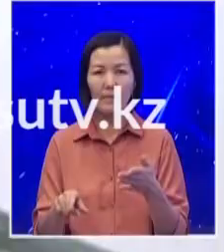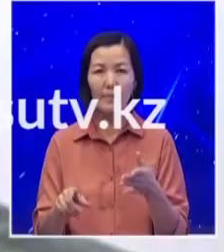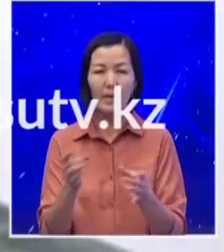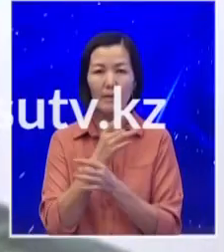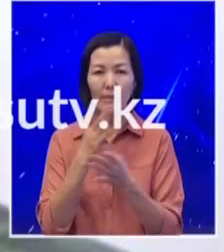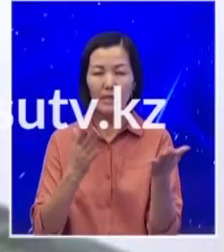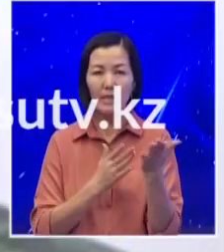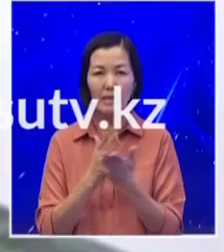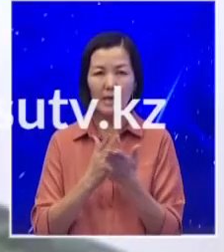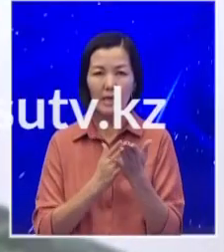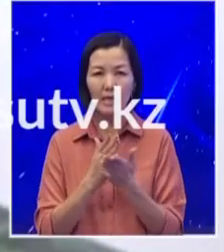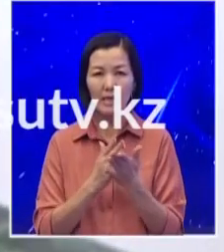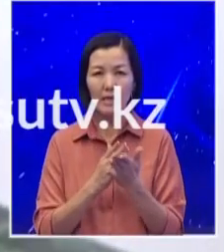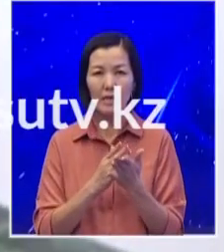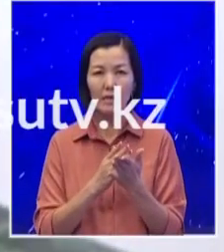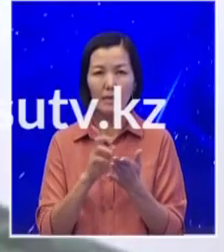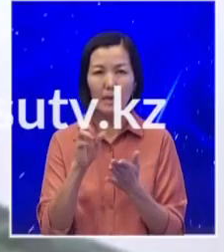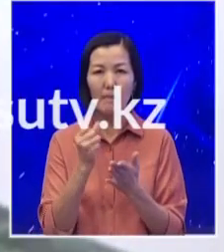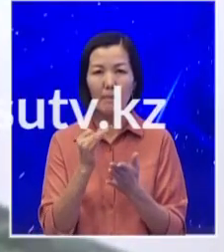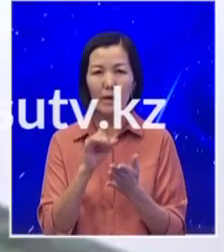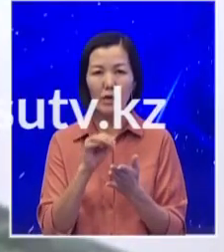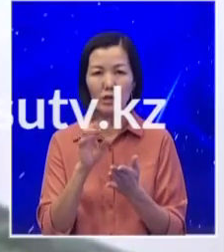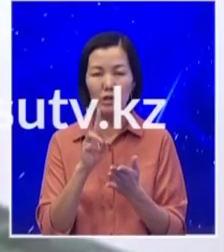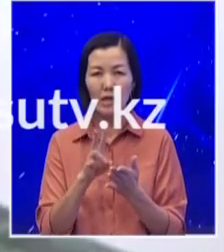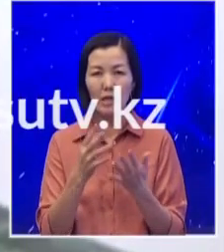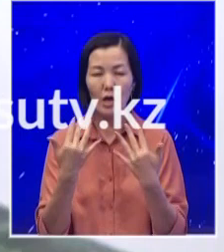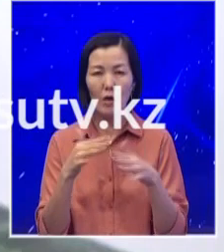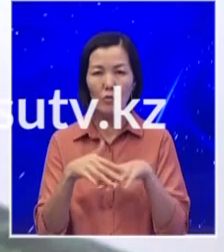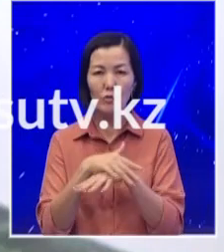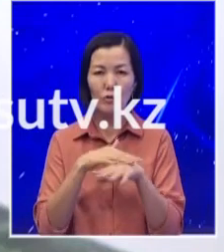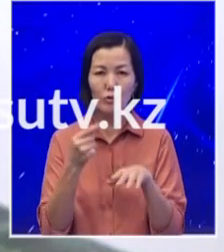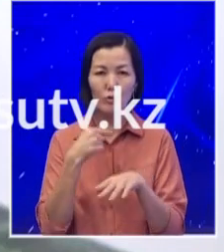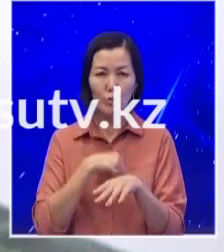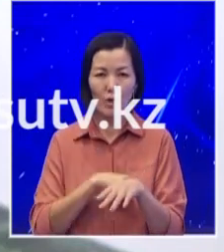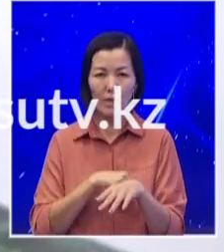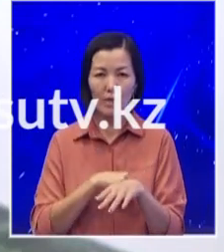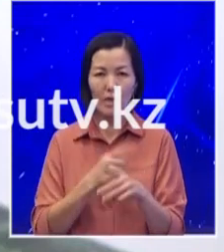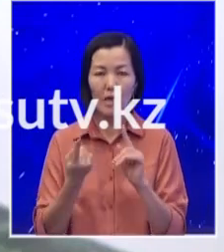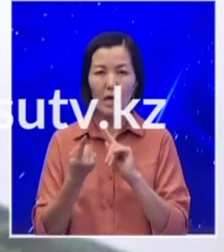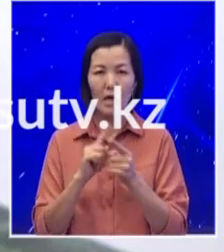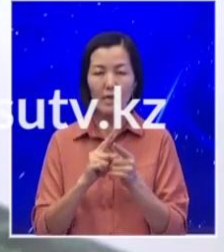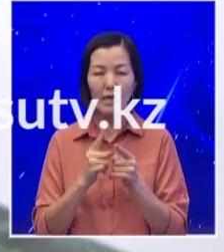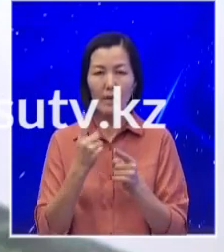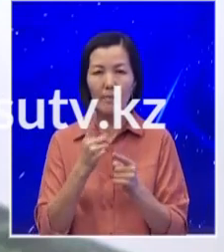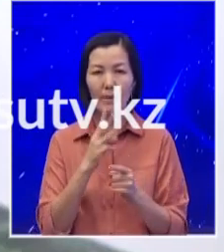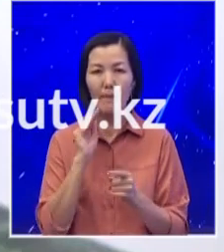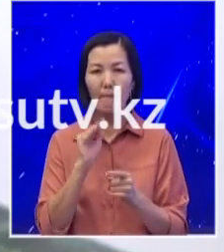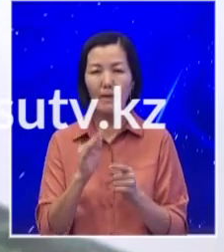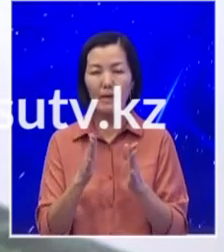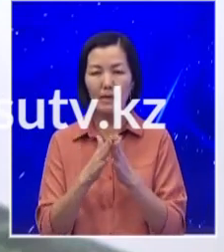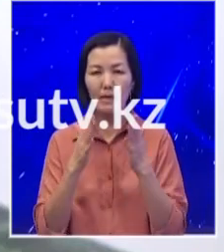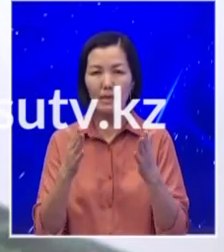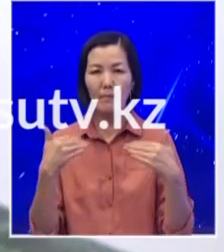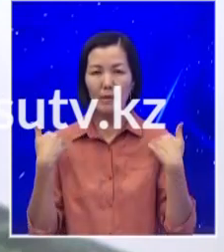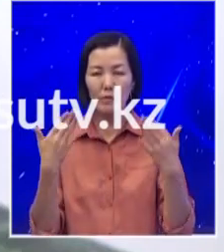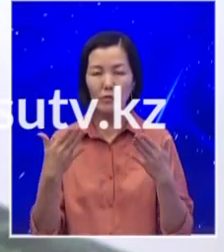қайраткері белгілі қаламгер Күмісжан Байжан. Осылайша ауыл жұртының рухани қазынасына айналған туынды 1000 тиражбен оқырманға